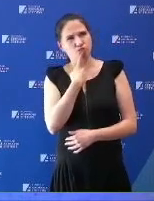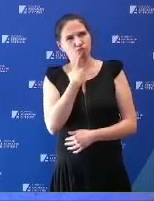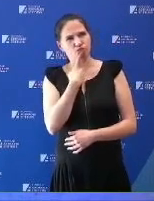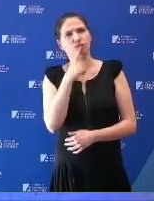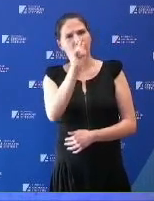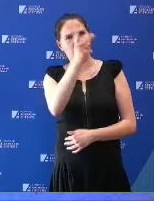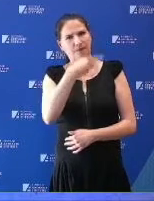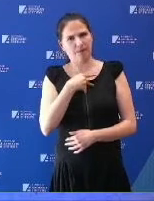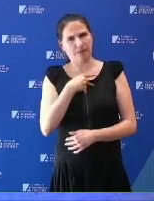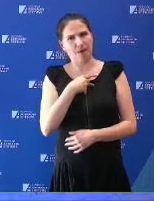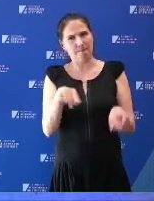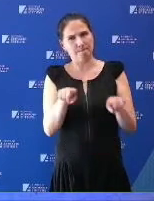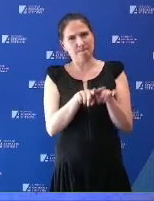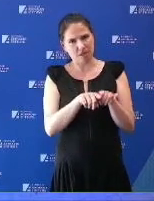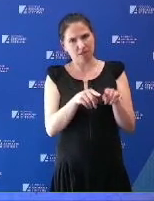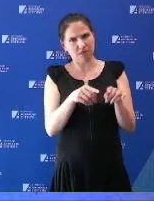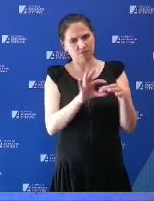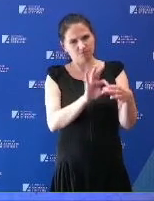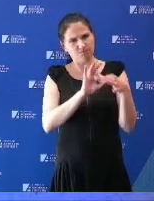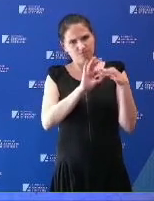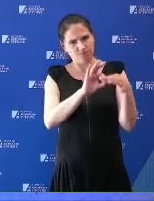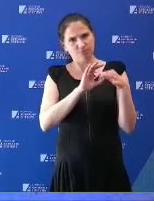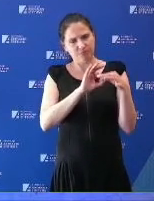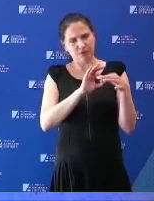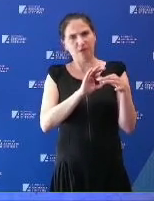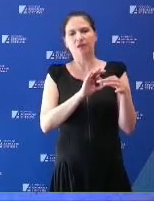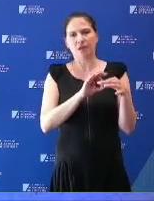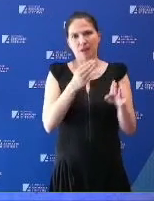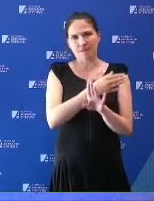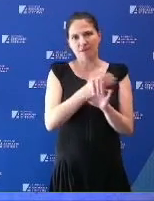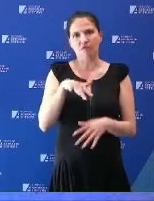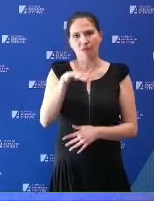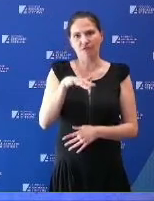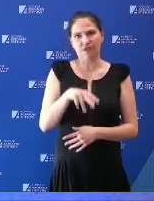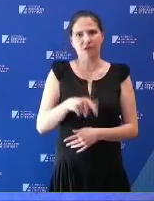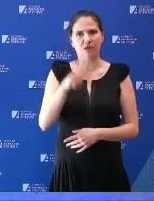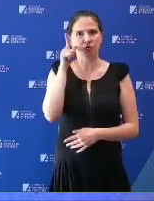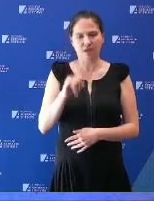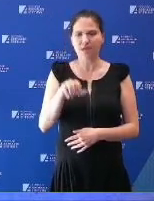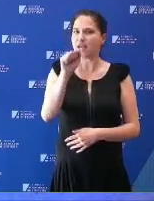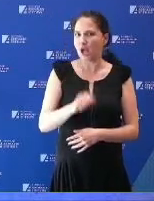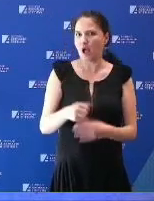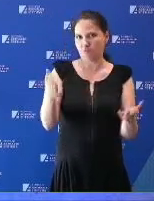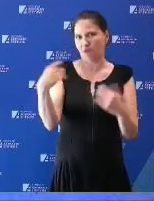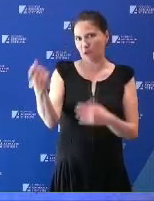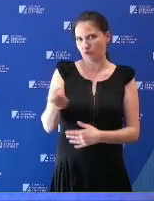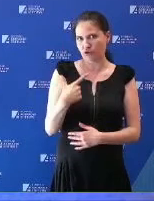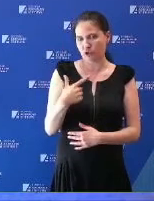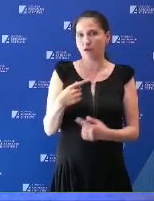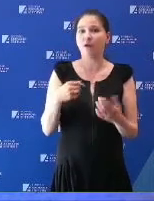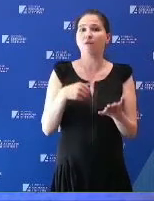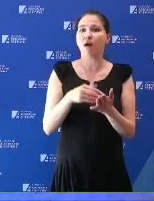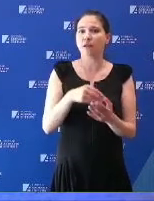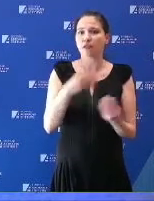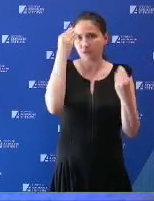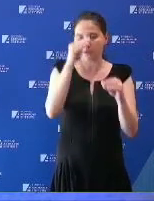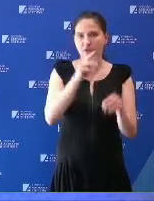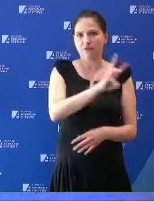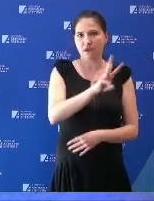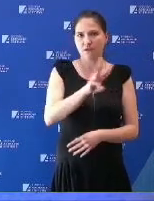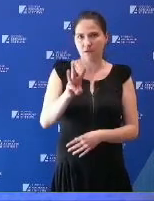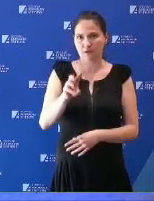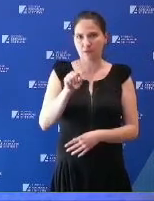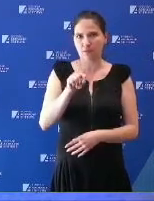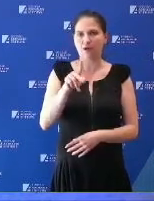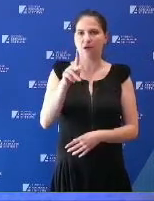bewerbt euch. Ihr habt noch Zeit bis zum 15. Juli. Dort ist dann wieder Bewerbungsschluss. Alle weiteren Informationen findet ihr auf